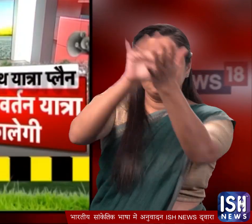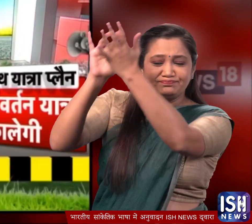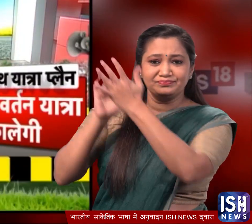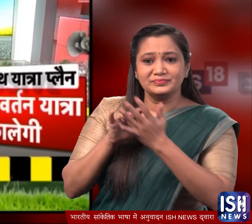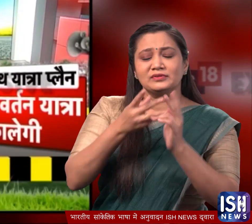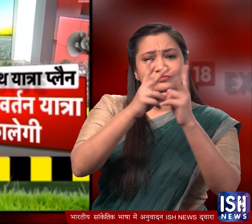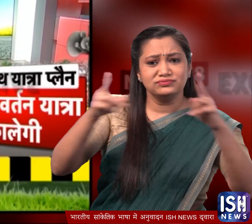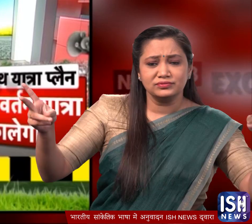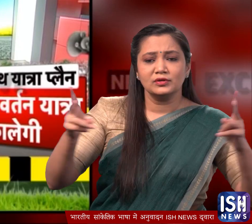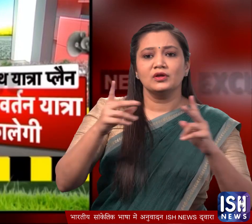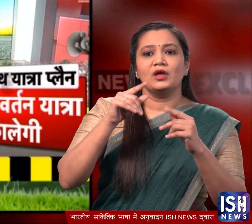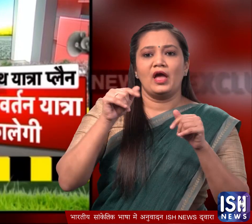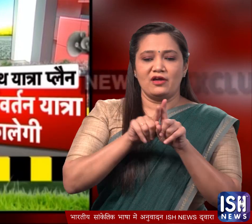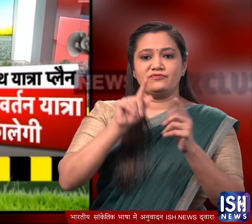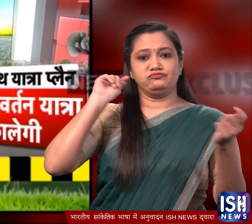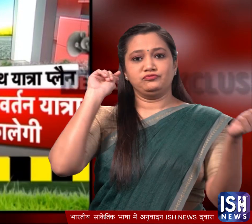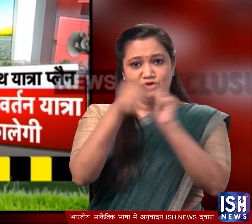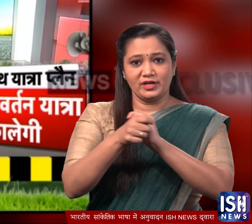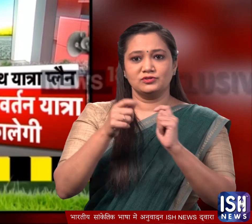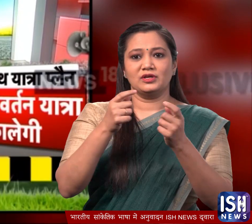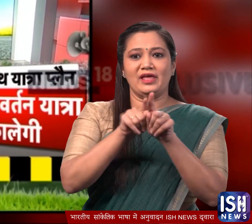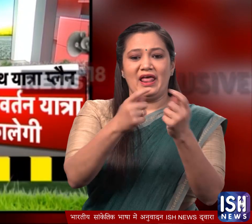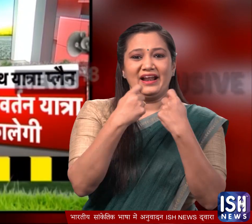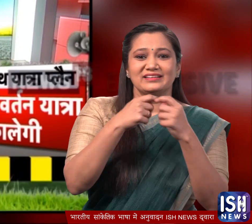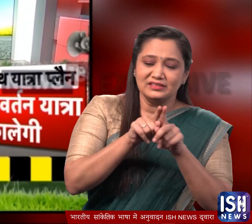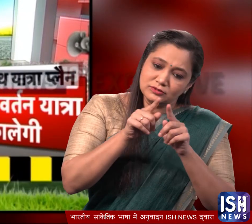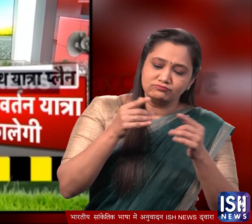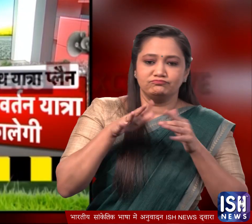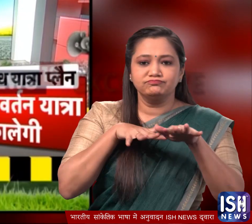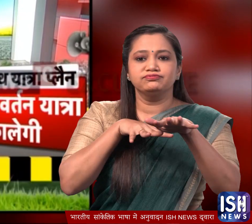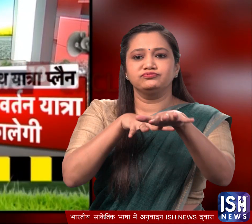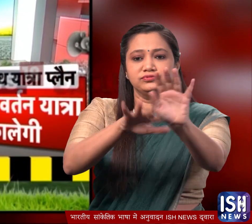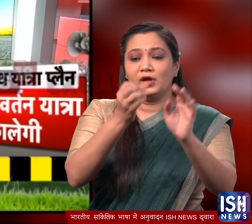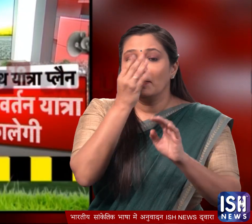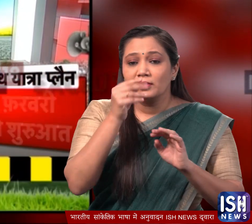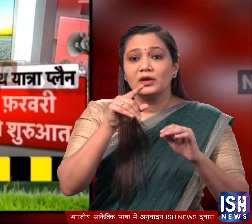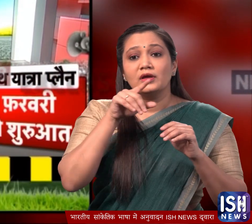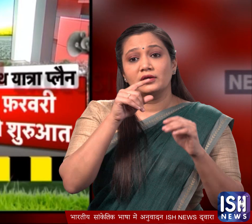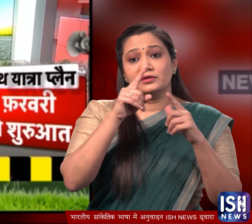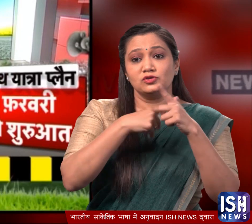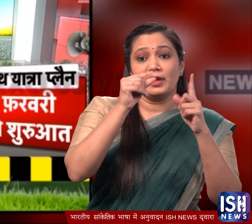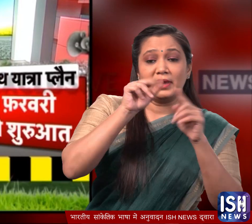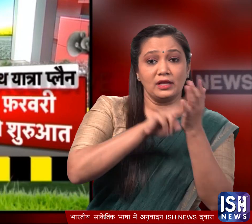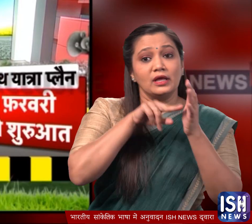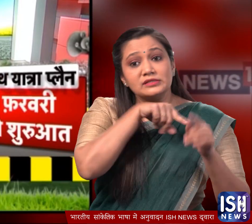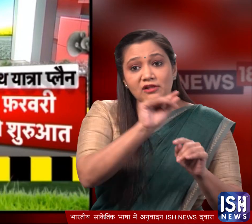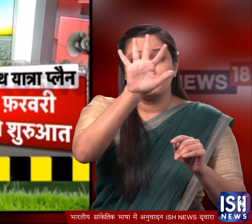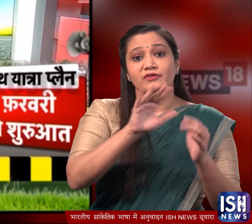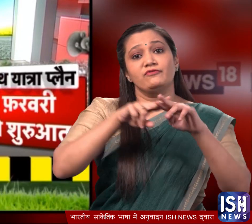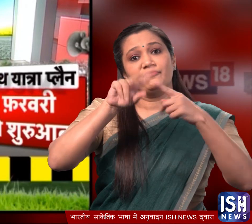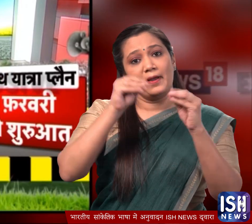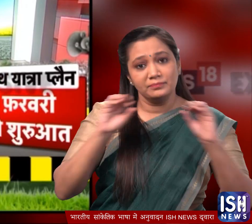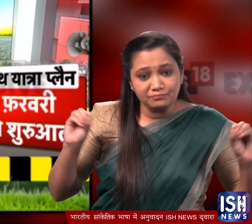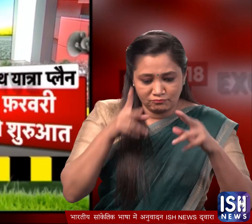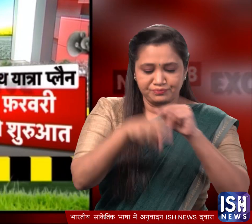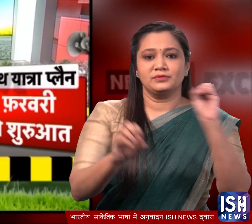हर विधानसभा क्षेत्र में अब परिवर्तन रथ यात्रा निकालेगी, जिसकी शुरुआत बीजेपी अध्यक्ष जेपी नड्डा 5